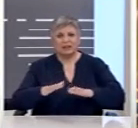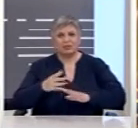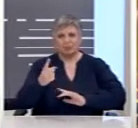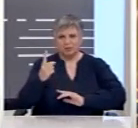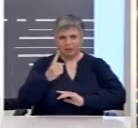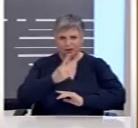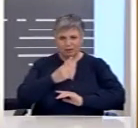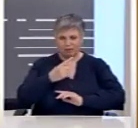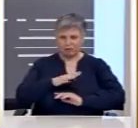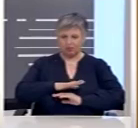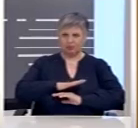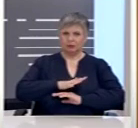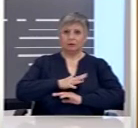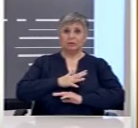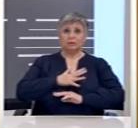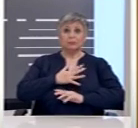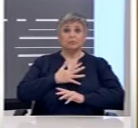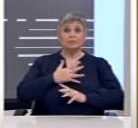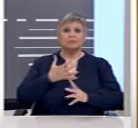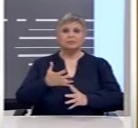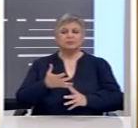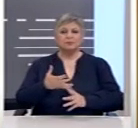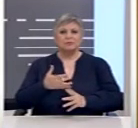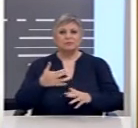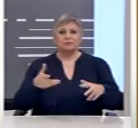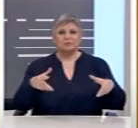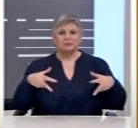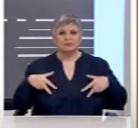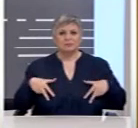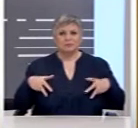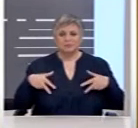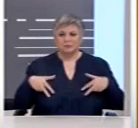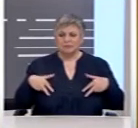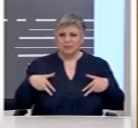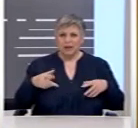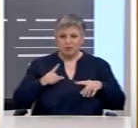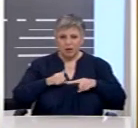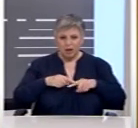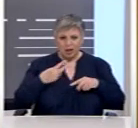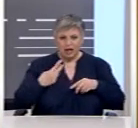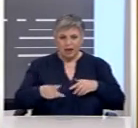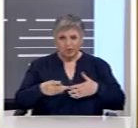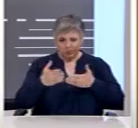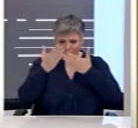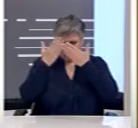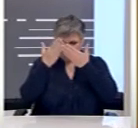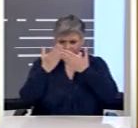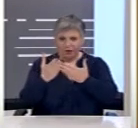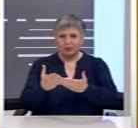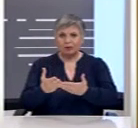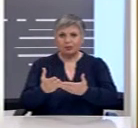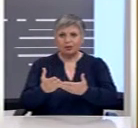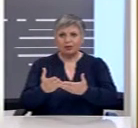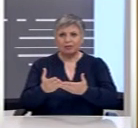καταστάσεις, δεν έχει η ελληνική πολιτεία σήμερα να αποδώσει μια πραγματική τιμή, ένα παράσημο,